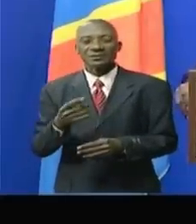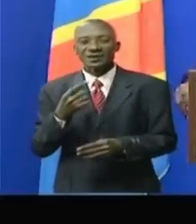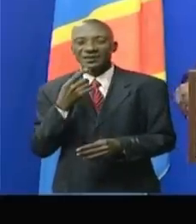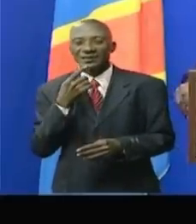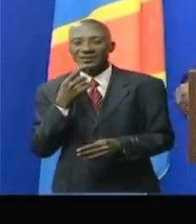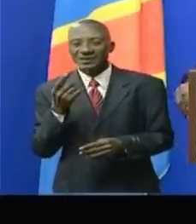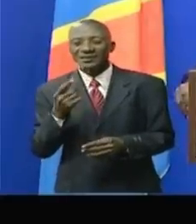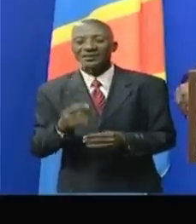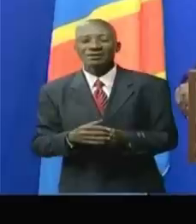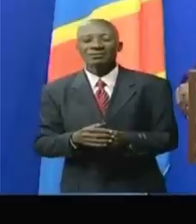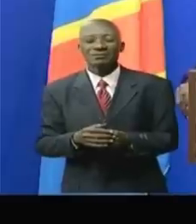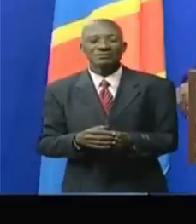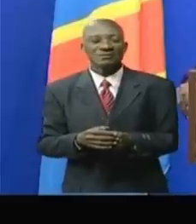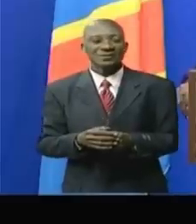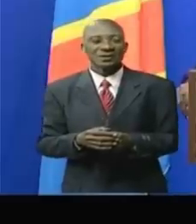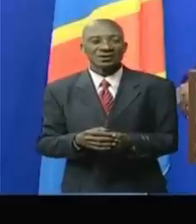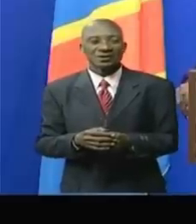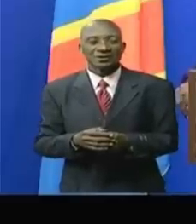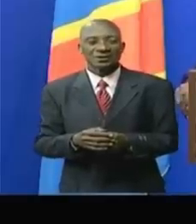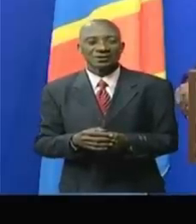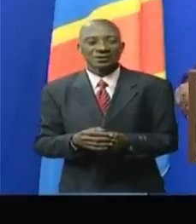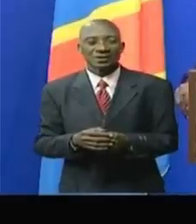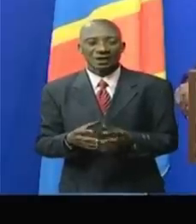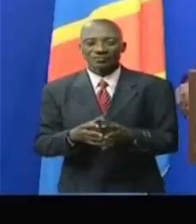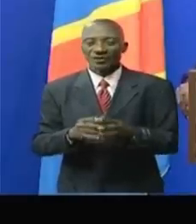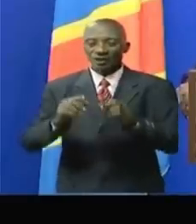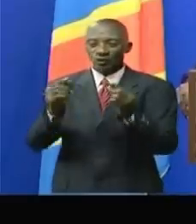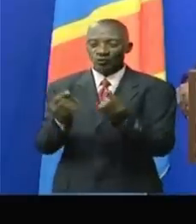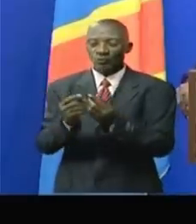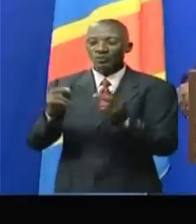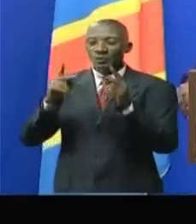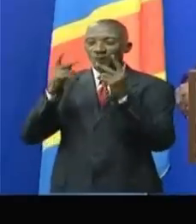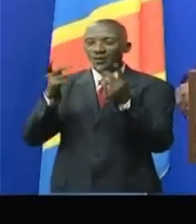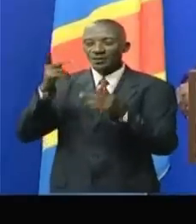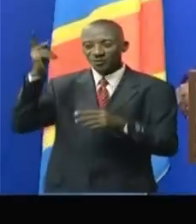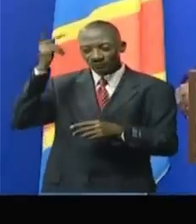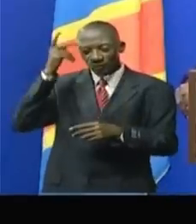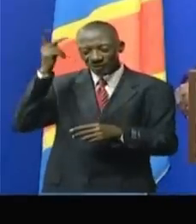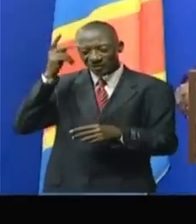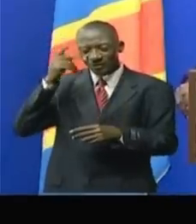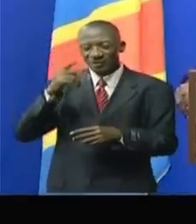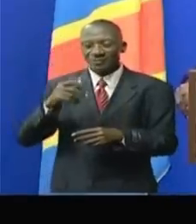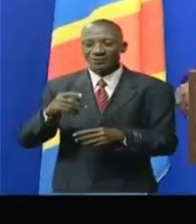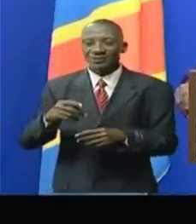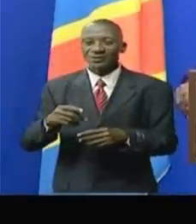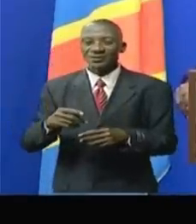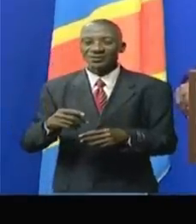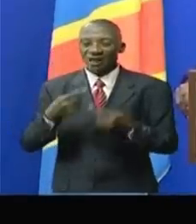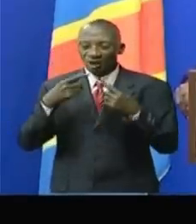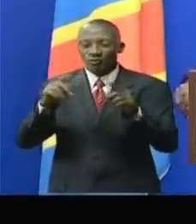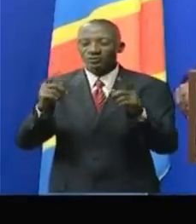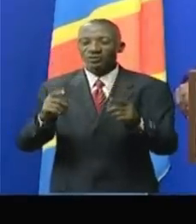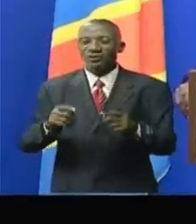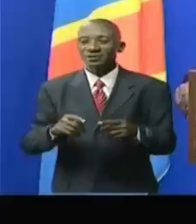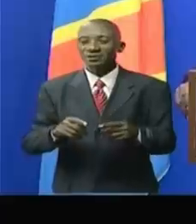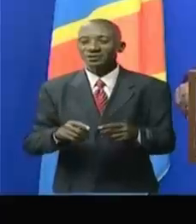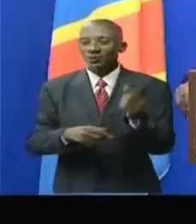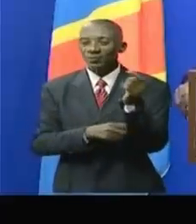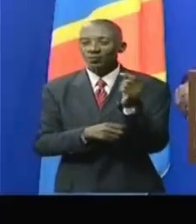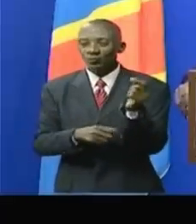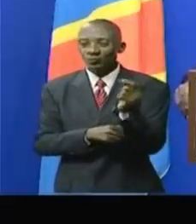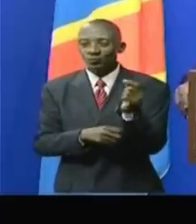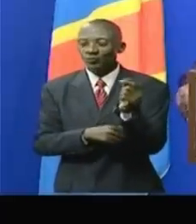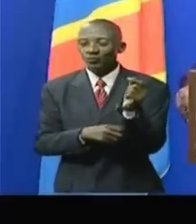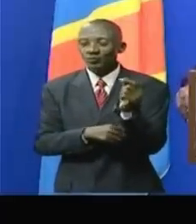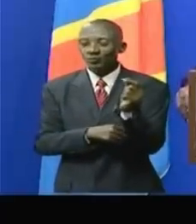s'apparente aux habits des militaires. Les chefs des partis politiques sont mis devant leurs responsabilités par Daniel Asselo, vice-premier